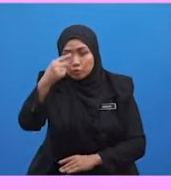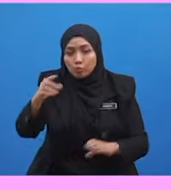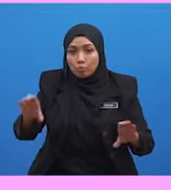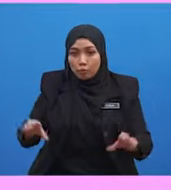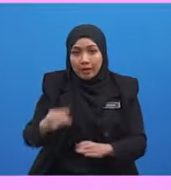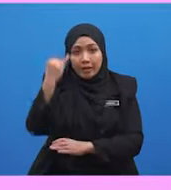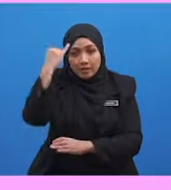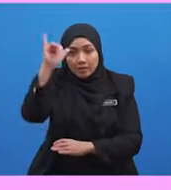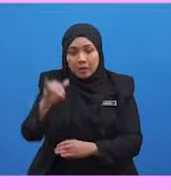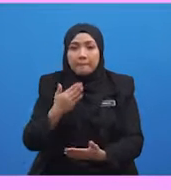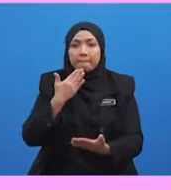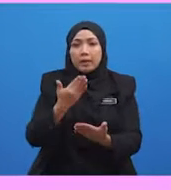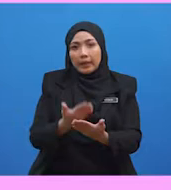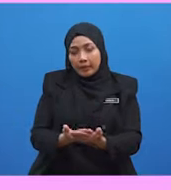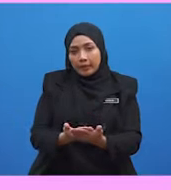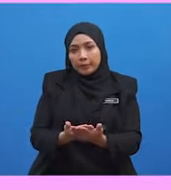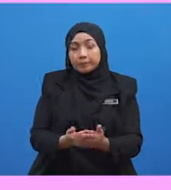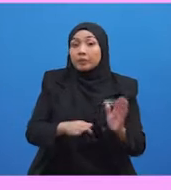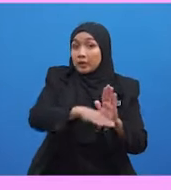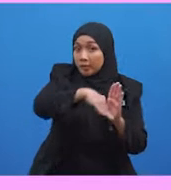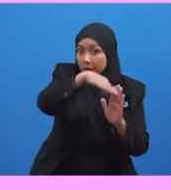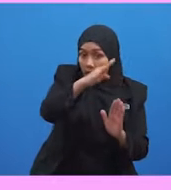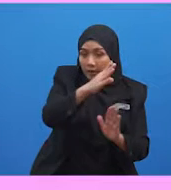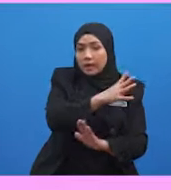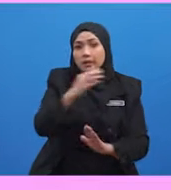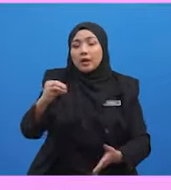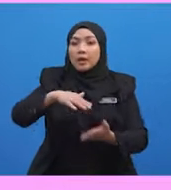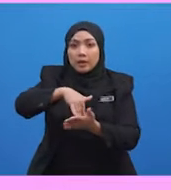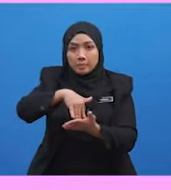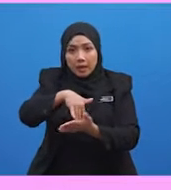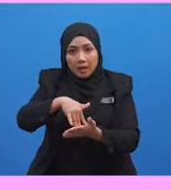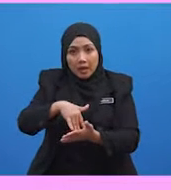Kelebihan dan kelemahan teknik Delphi.